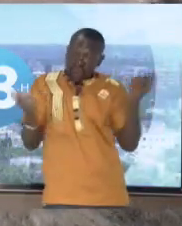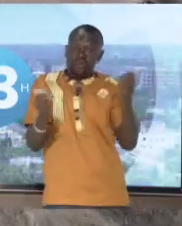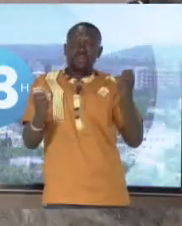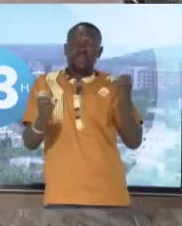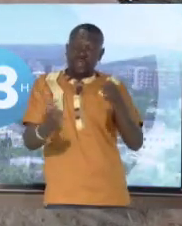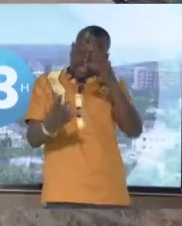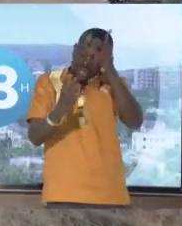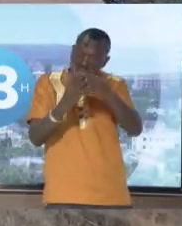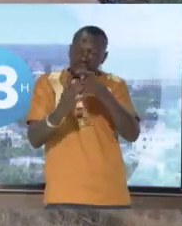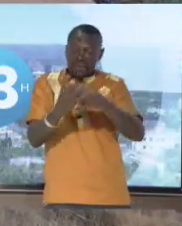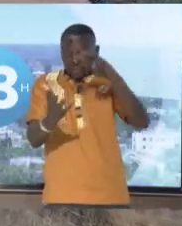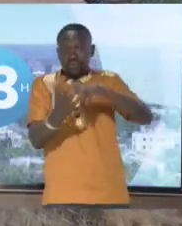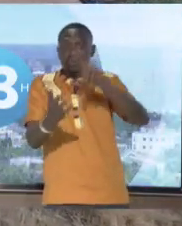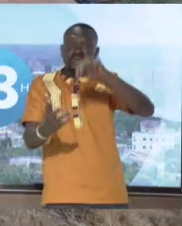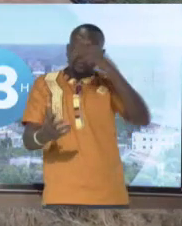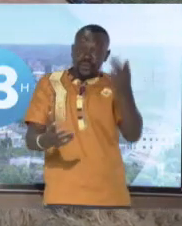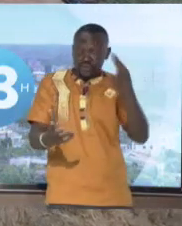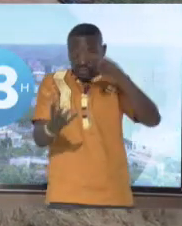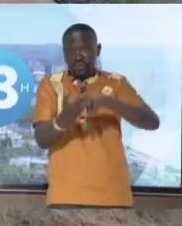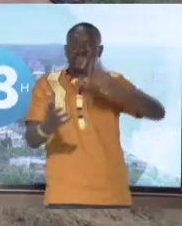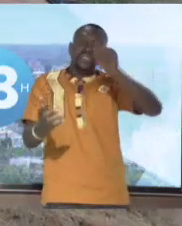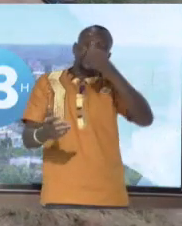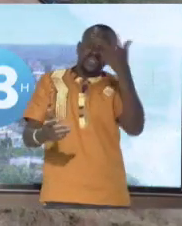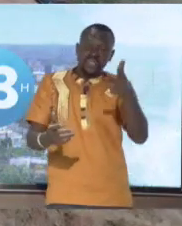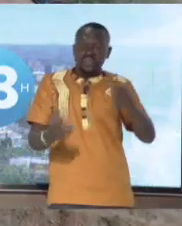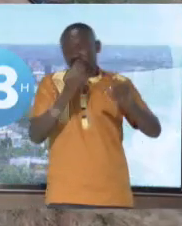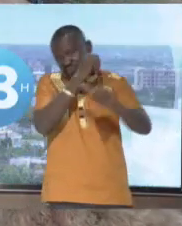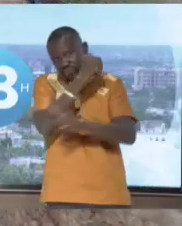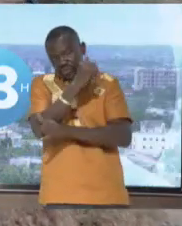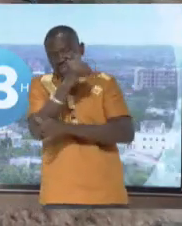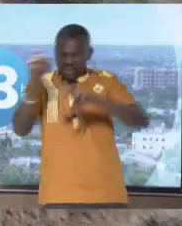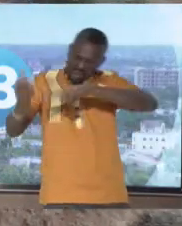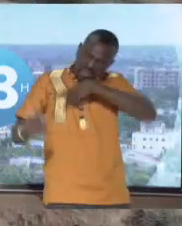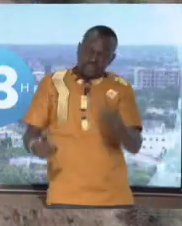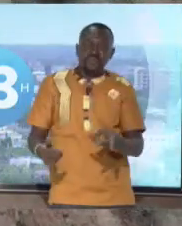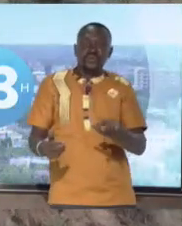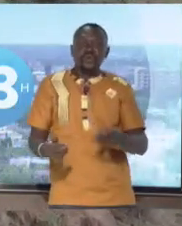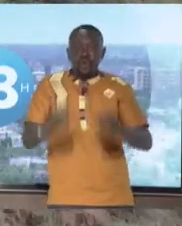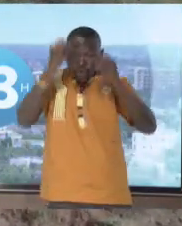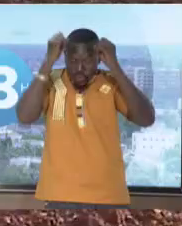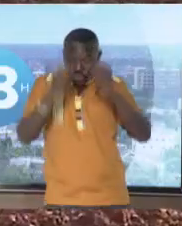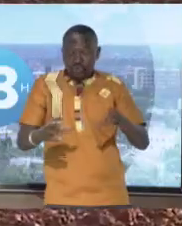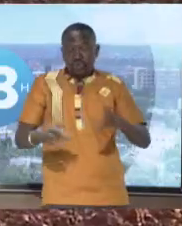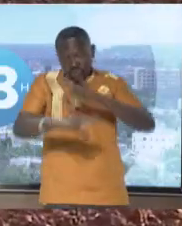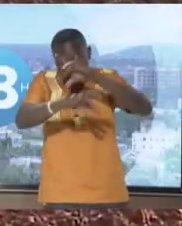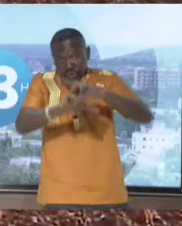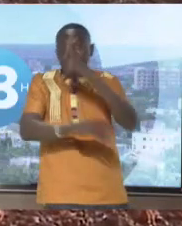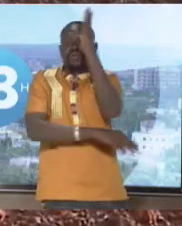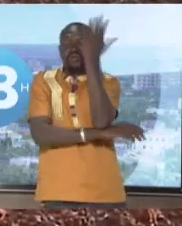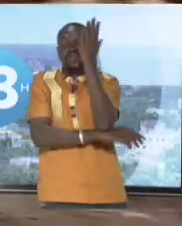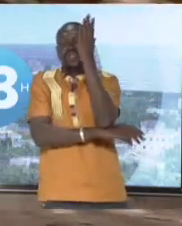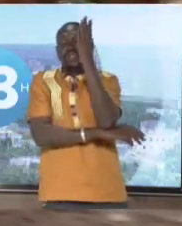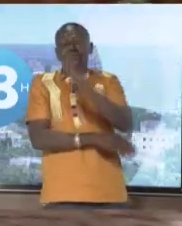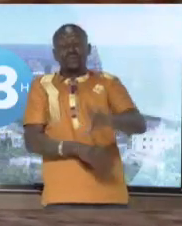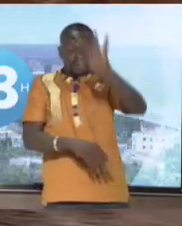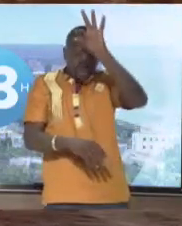Entre 2002 et 2013, le pays a perdu plus de 24 000 km² de forêt, soit 9%